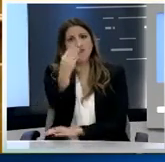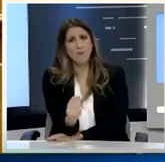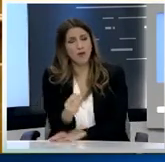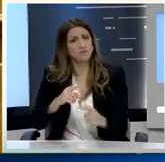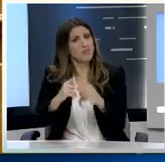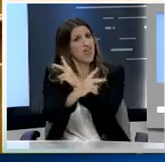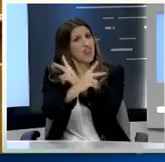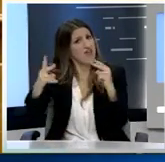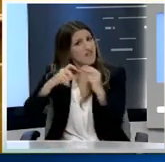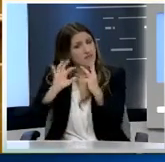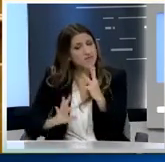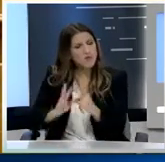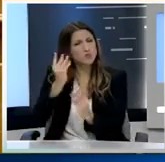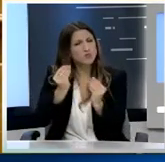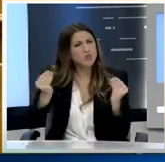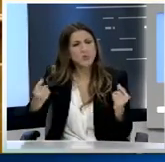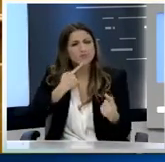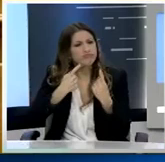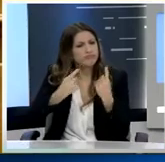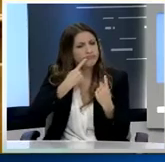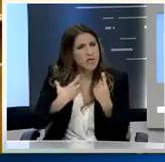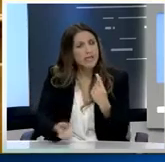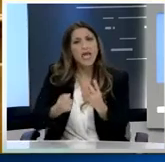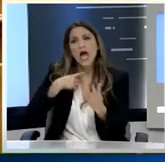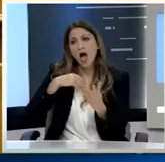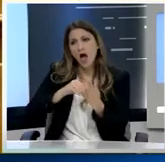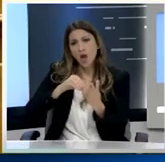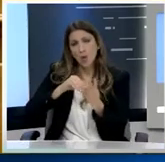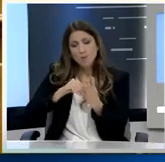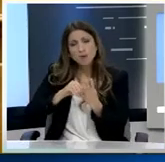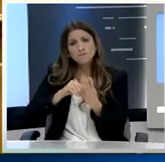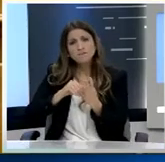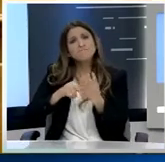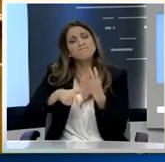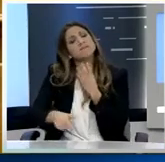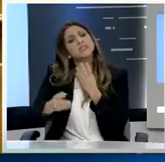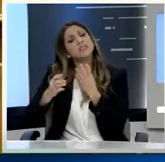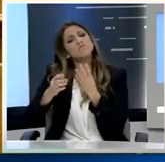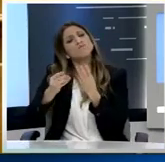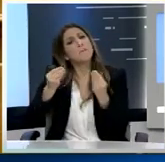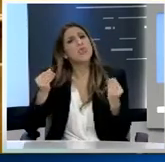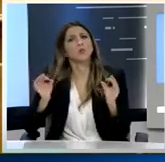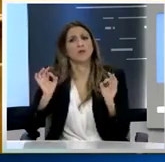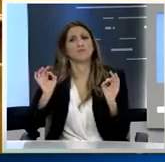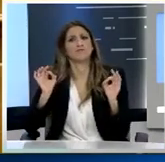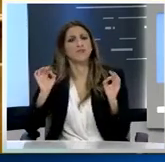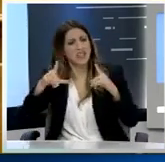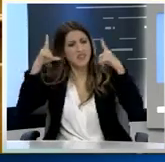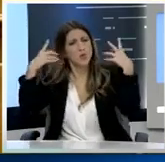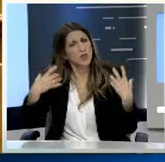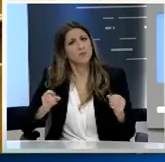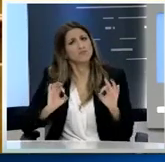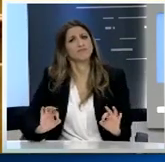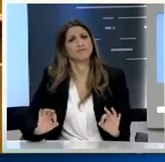διαφάνεια, σε βελτίωση της ποιότητας του διαλόγου και εν τέλει σε πολύ καλύτερη ποιότητα